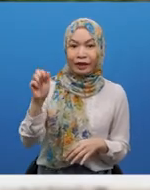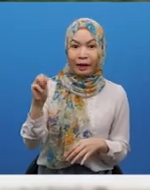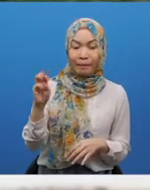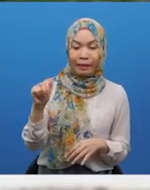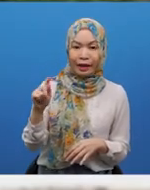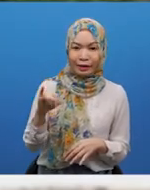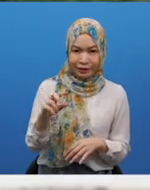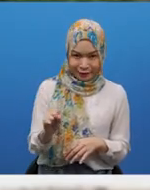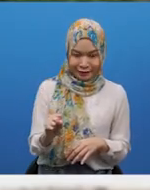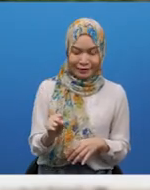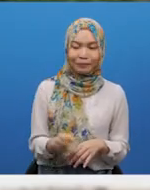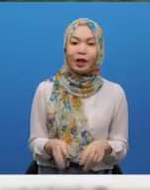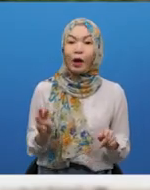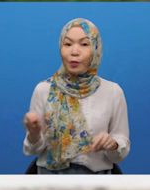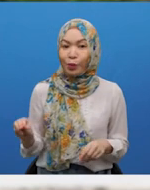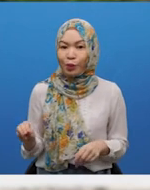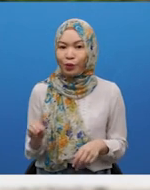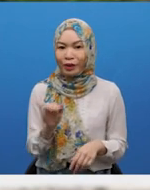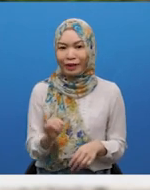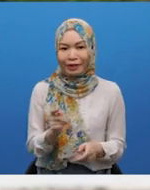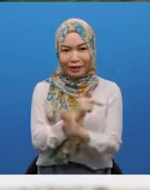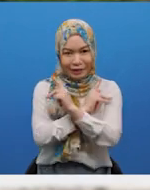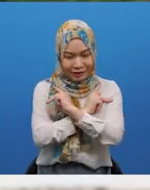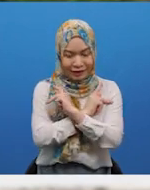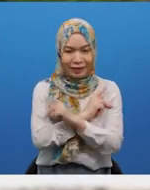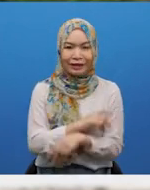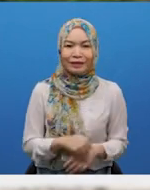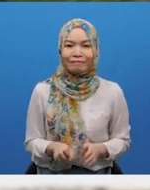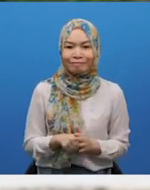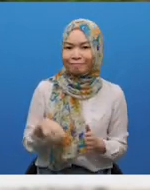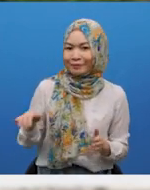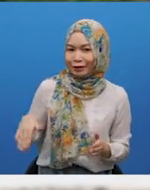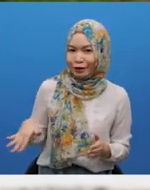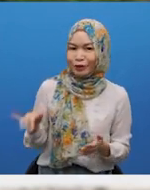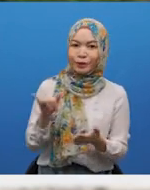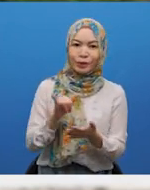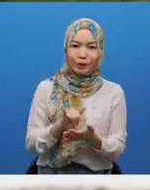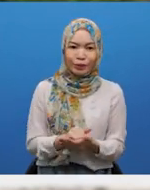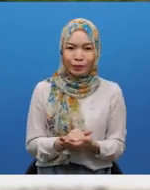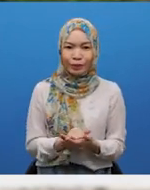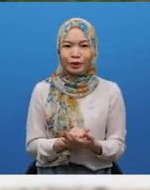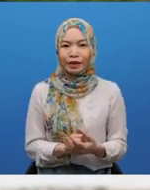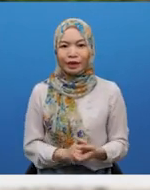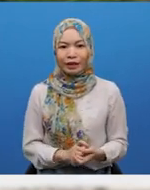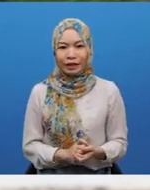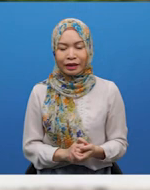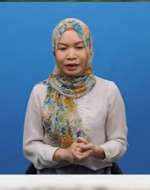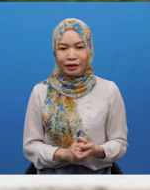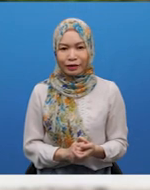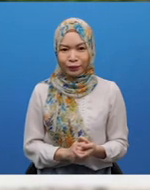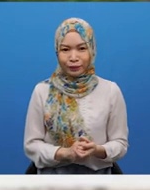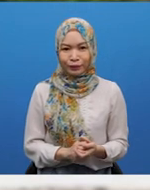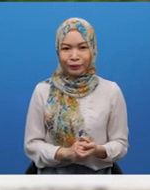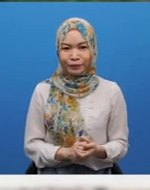dikasihi, sebelum kita membuat kupasan lebih lanjut tentang aspek komsas syair